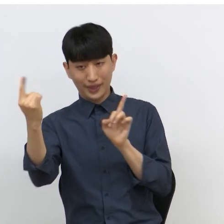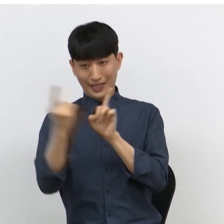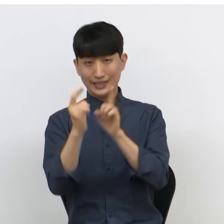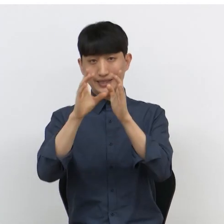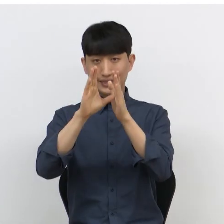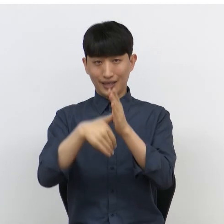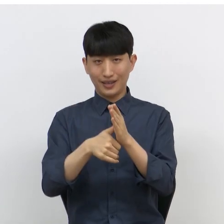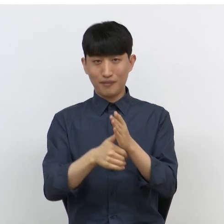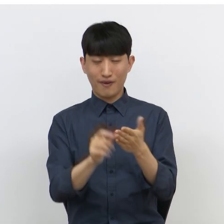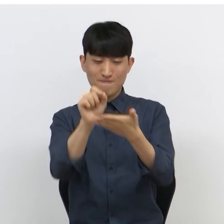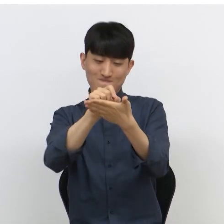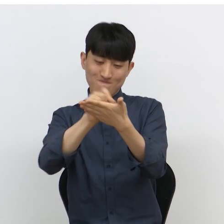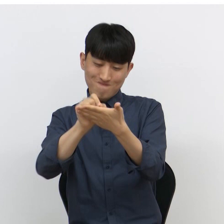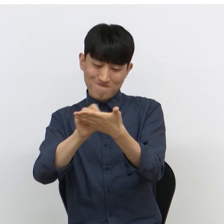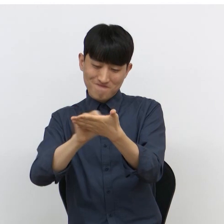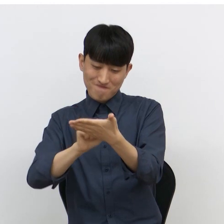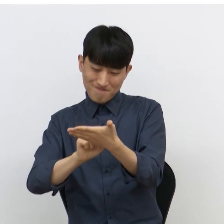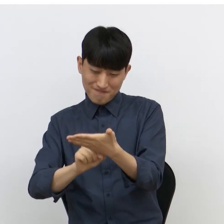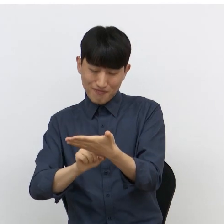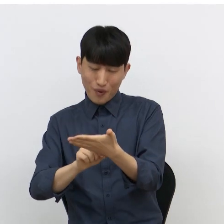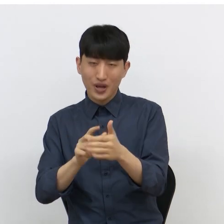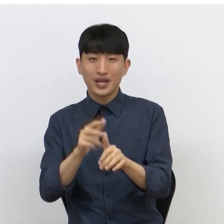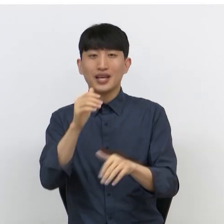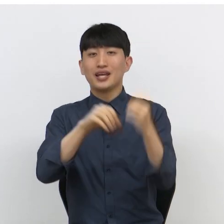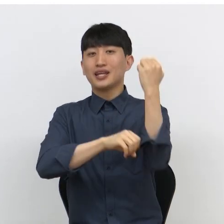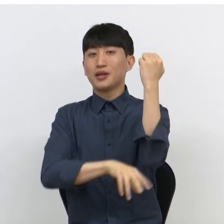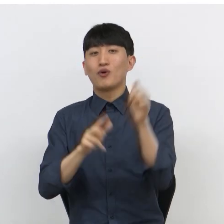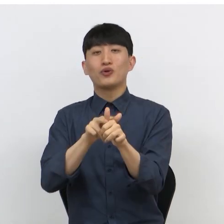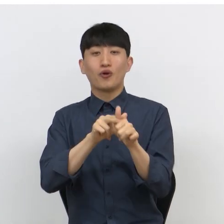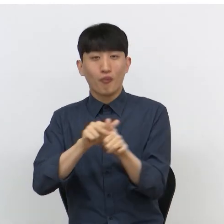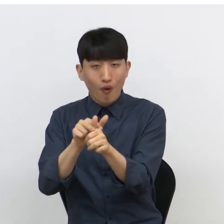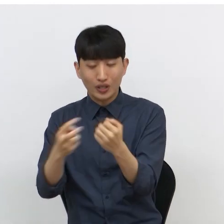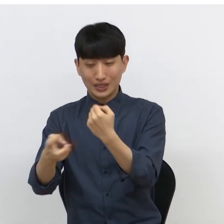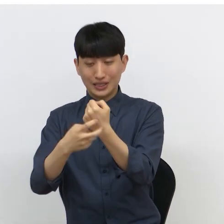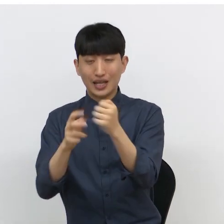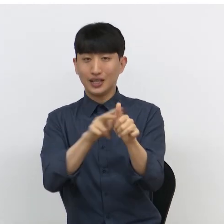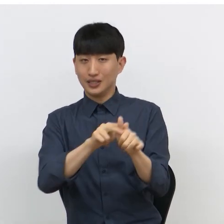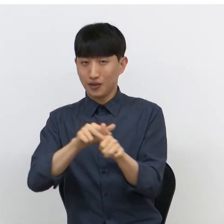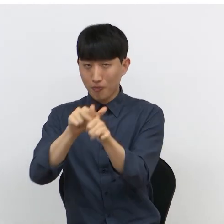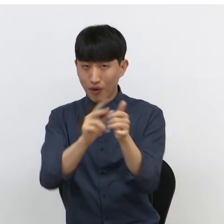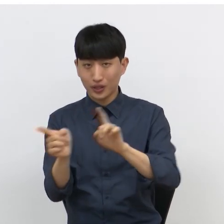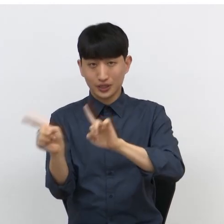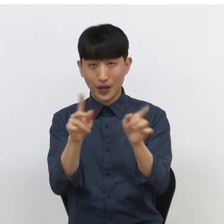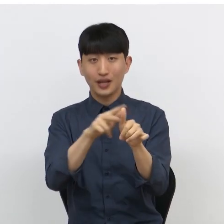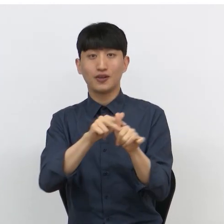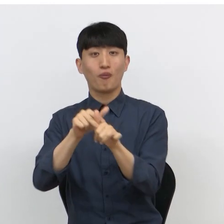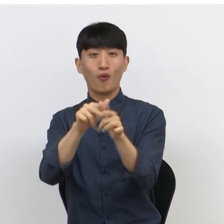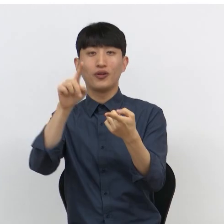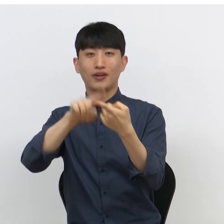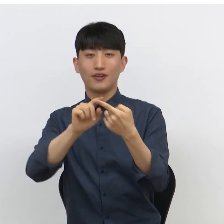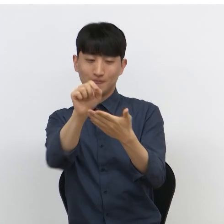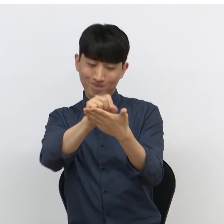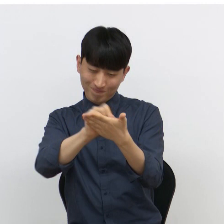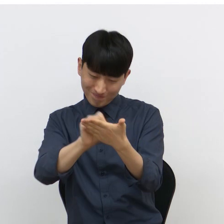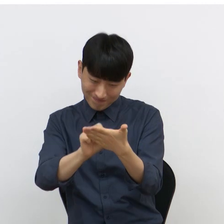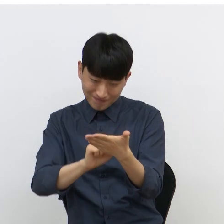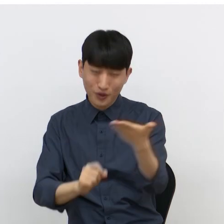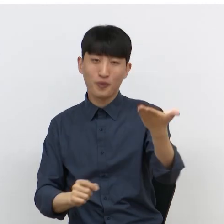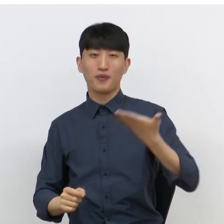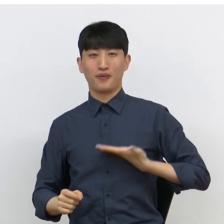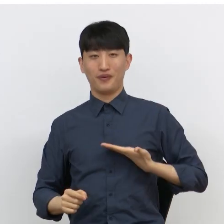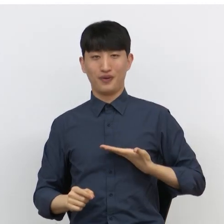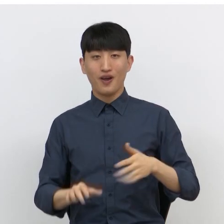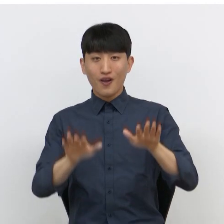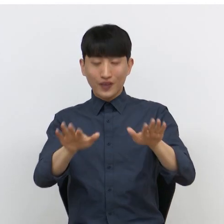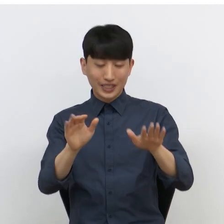같이 적어왔더라고요. 환자 기본 정보, 의학 정보, 그 다음에 재활 관련 정보, 그 다음에 현재